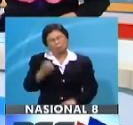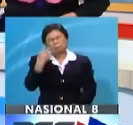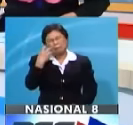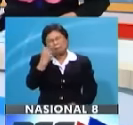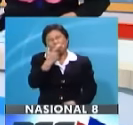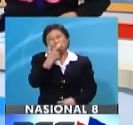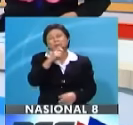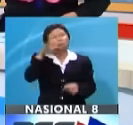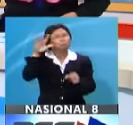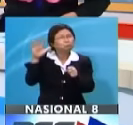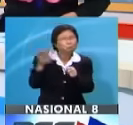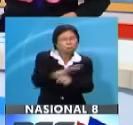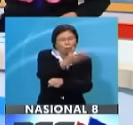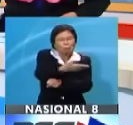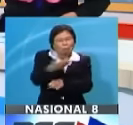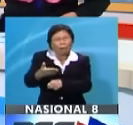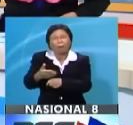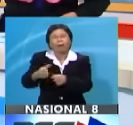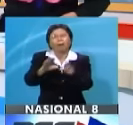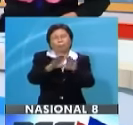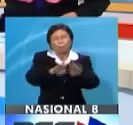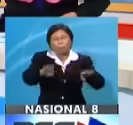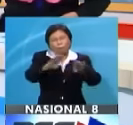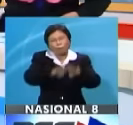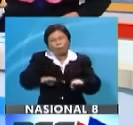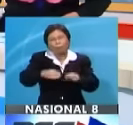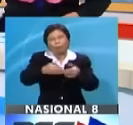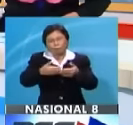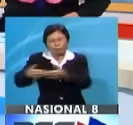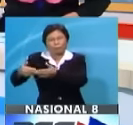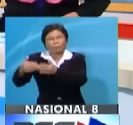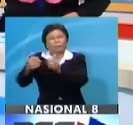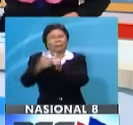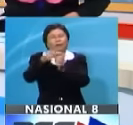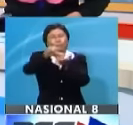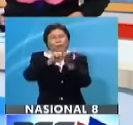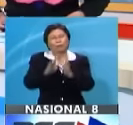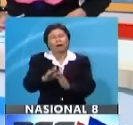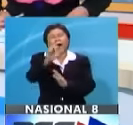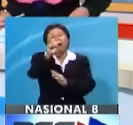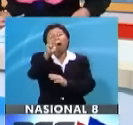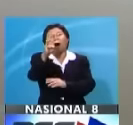kekurangan bekalan. Butiran lanjut bersama wartawan Awang Omar, Pengiran Apong.